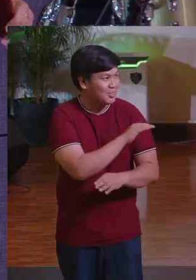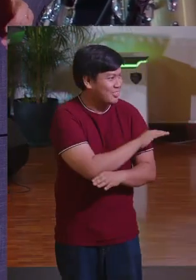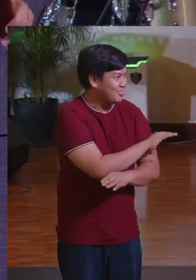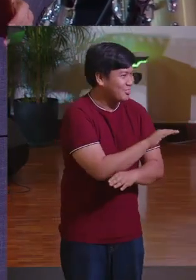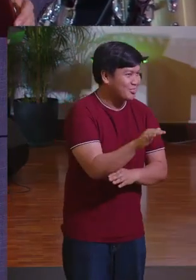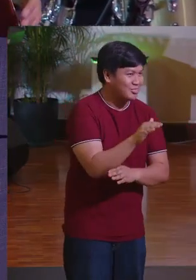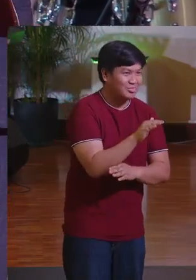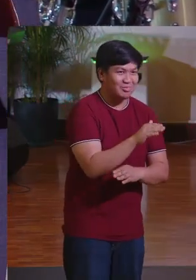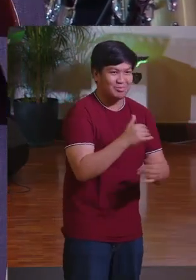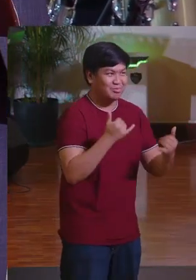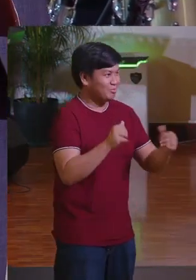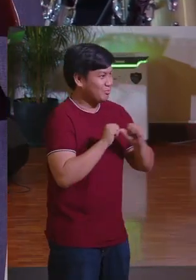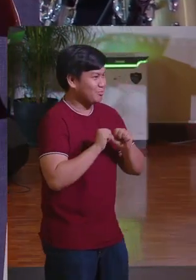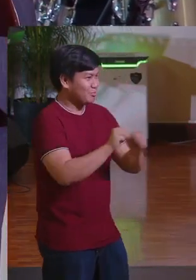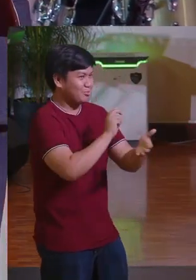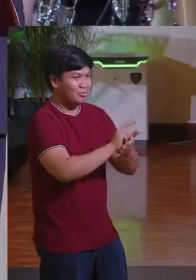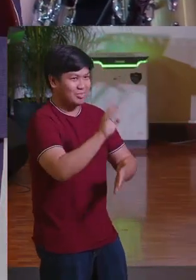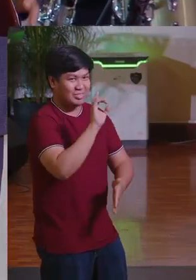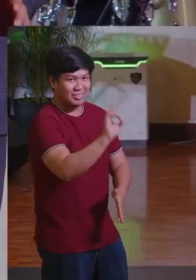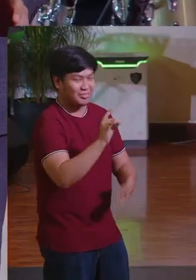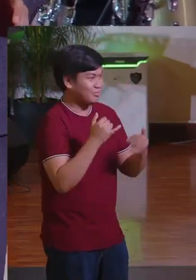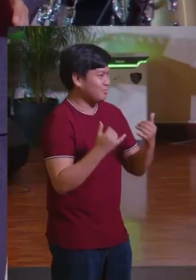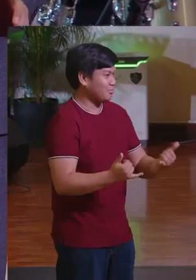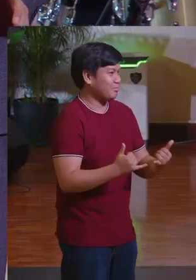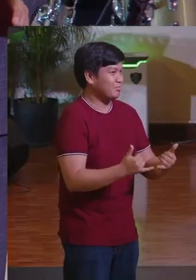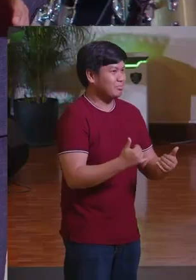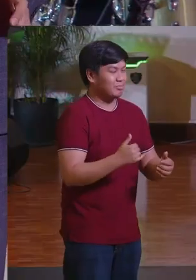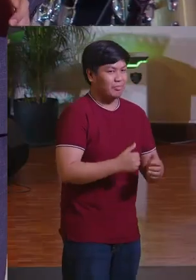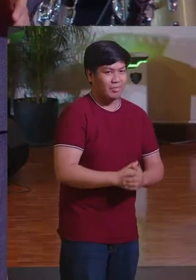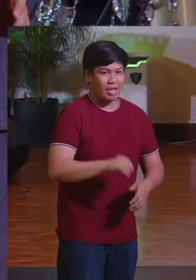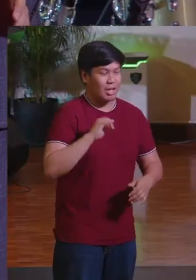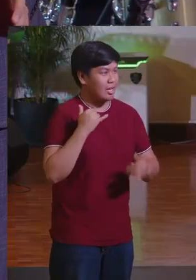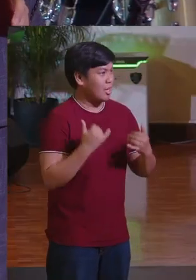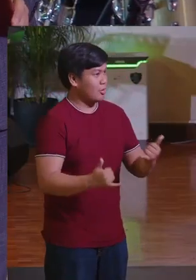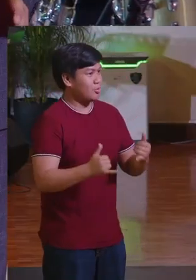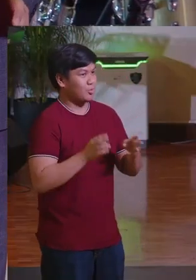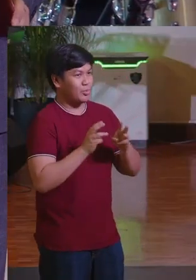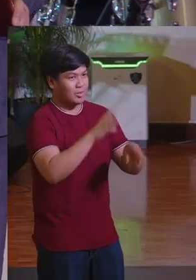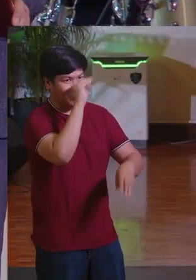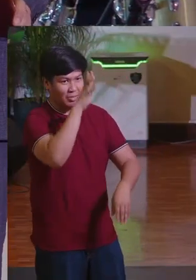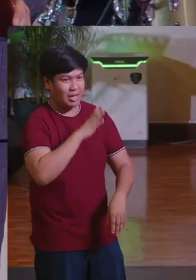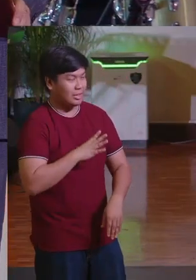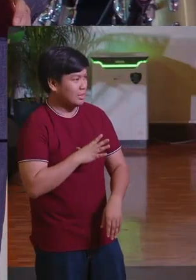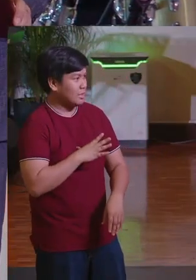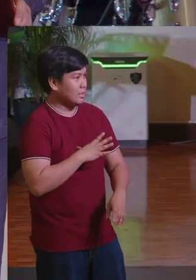yung mga circumstance o yung mga the ways of man, Pati po yung pagharap,